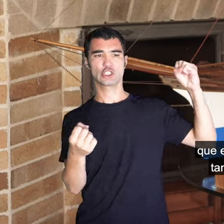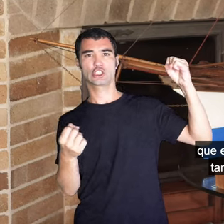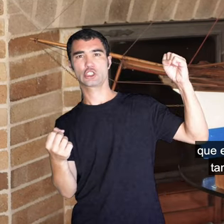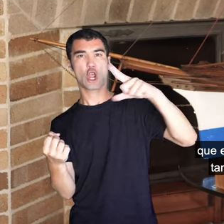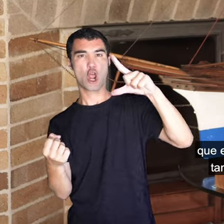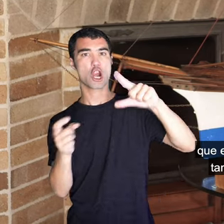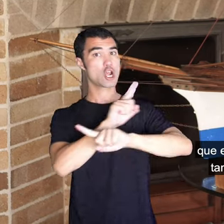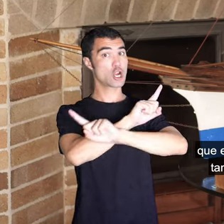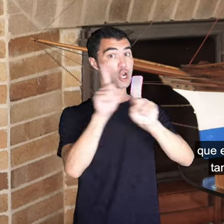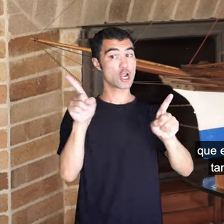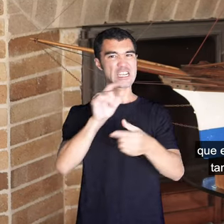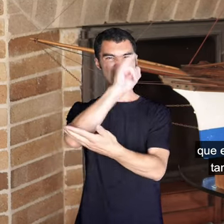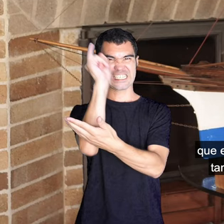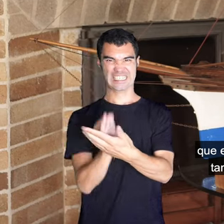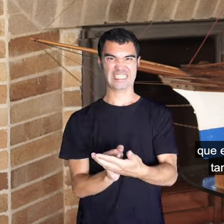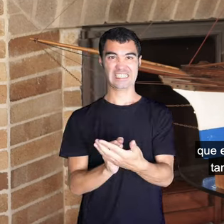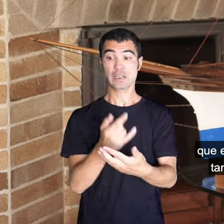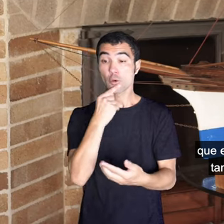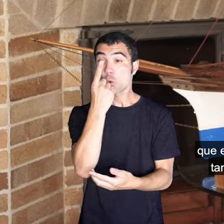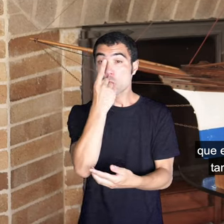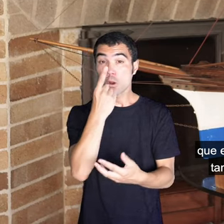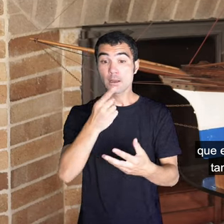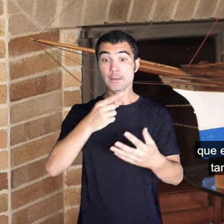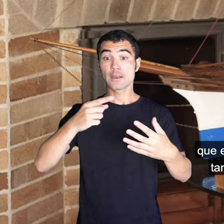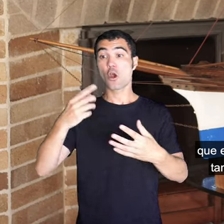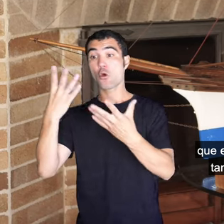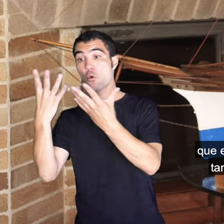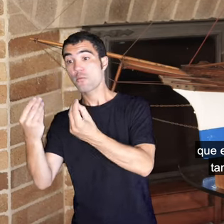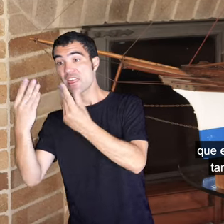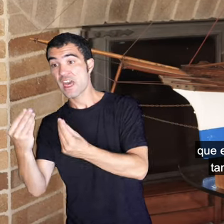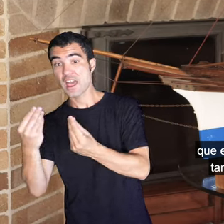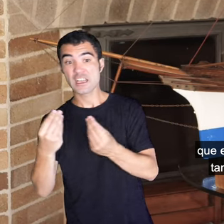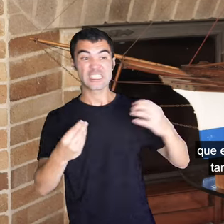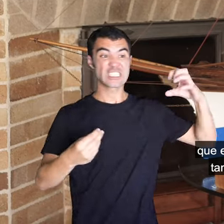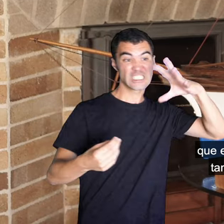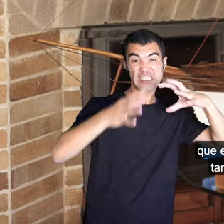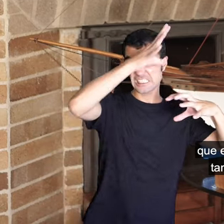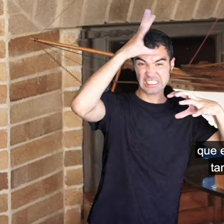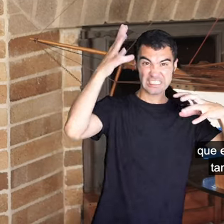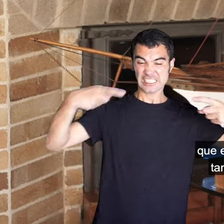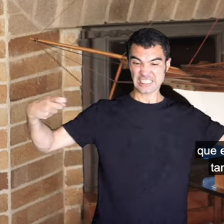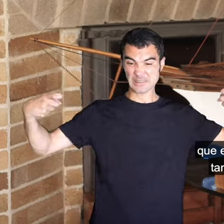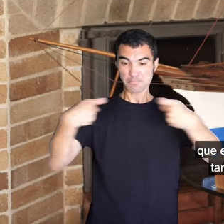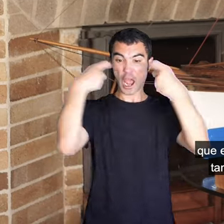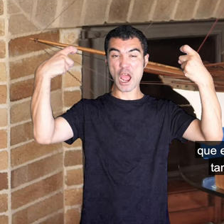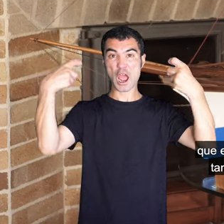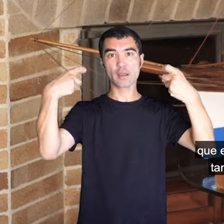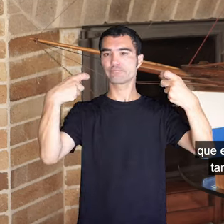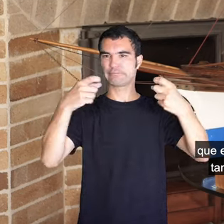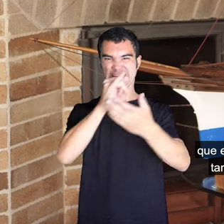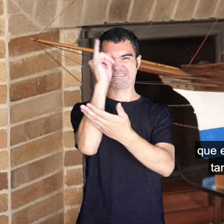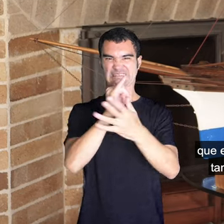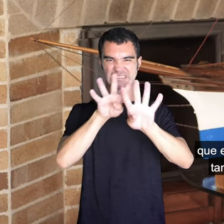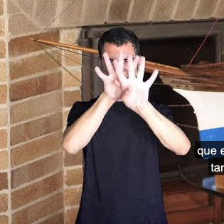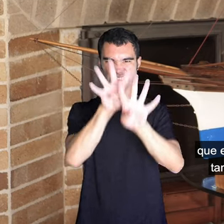no la aixapàs, perquè si tenia una reacció massa forta d'humitat i després calor, també se lamentava. El